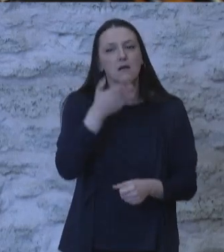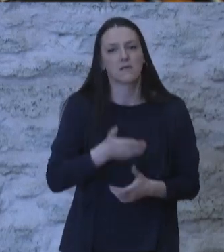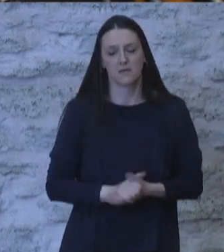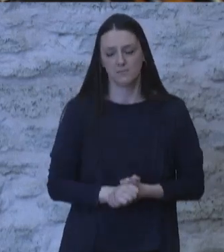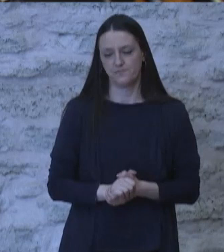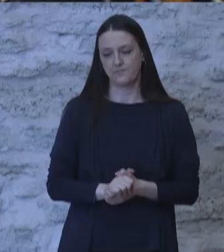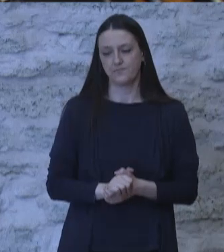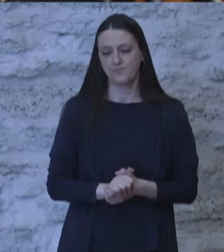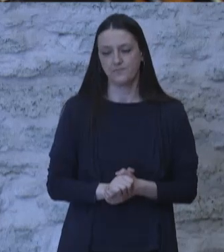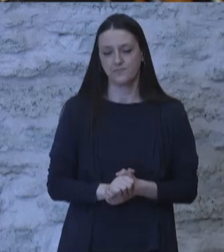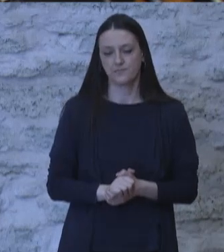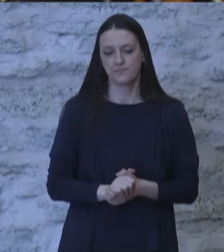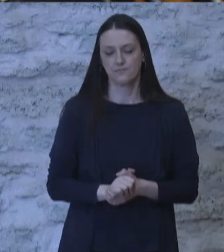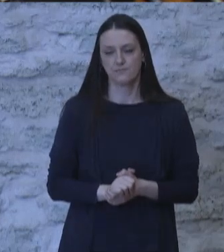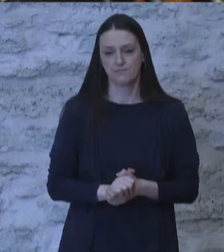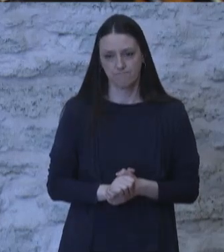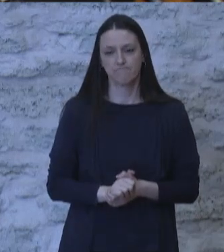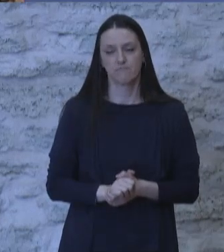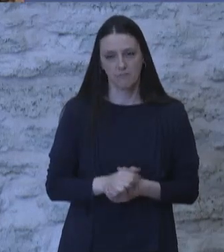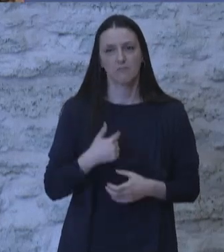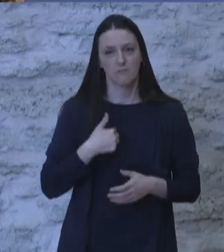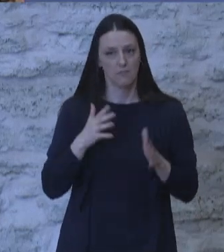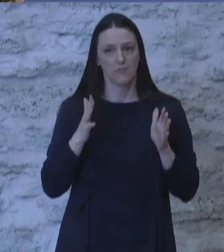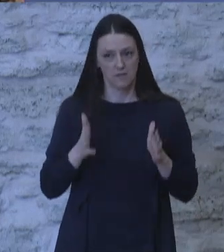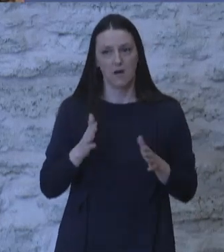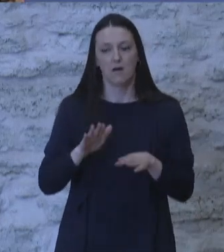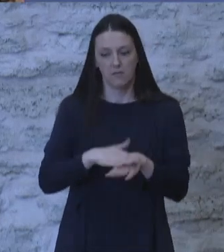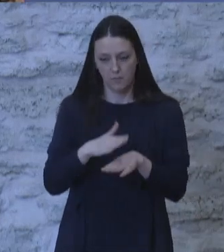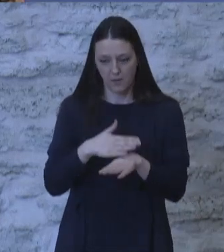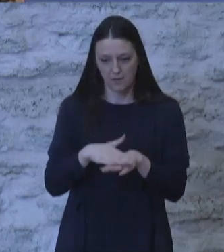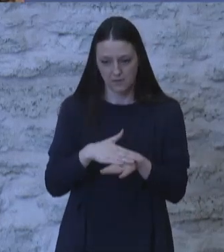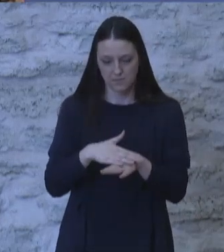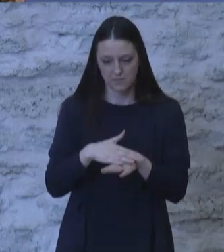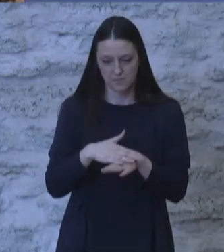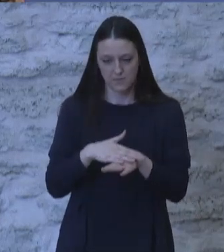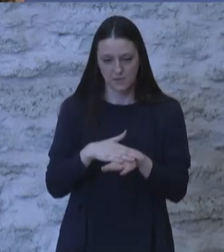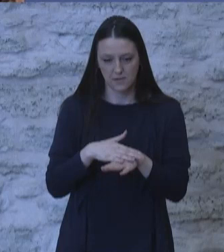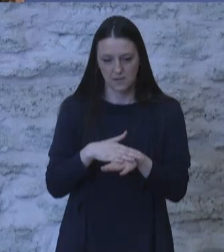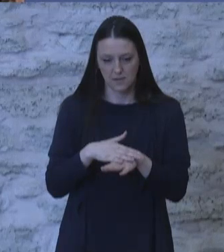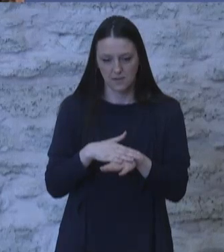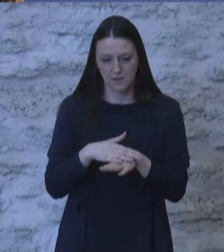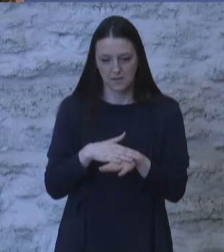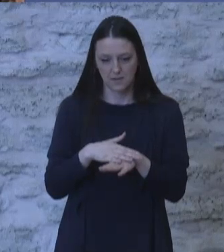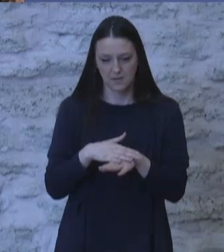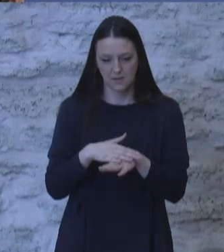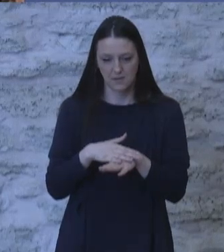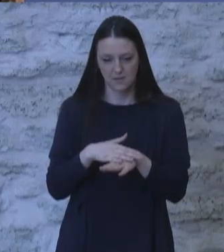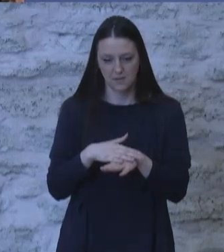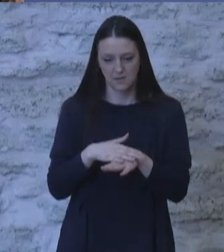Ma väga vabandan ilmselt mõningast, ma ei oska öelda, ealisest eri